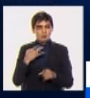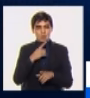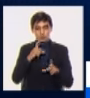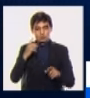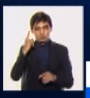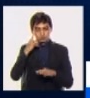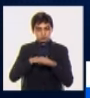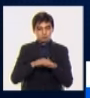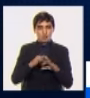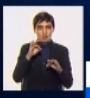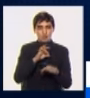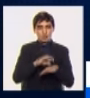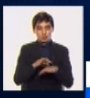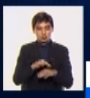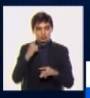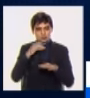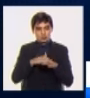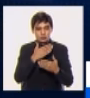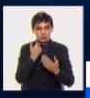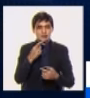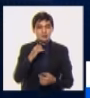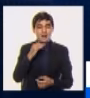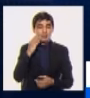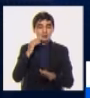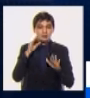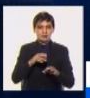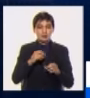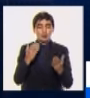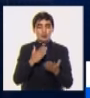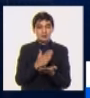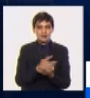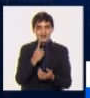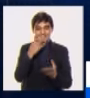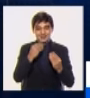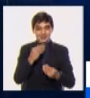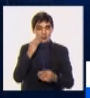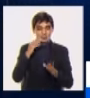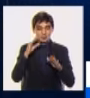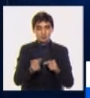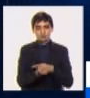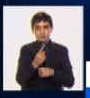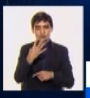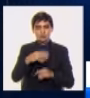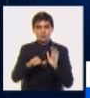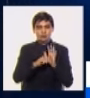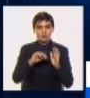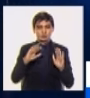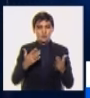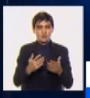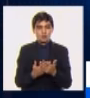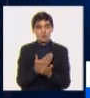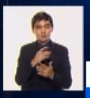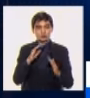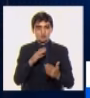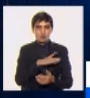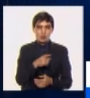о последствиях мадина какая ситуация в алматы за сутки в мегаполисе выявили 46 новых случаев